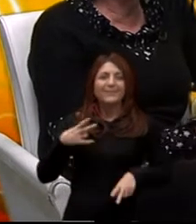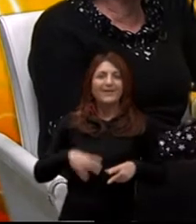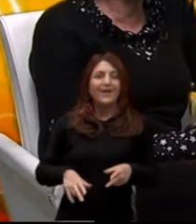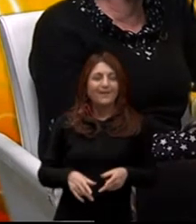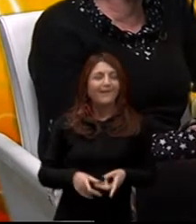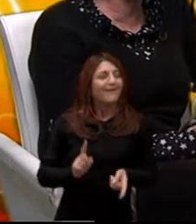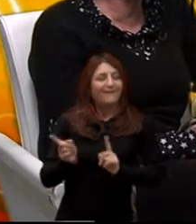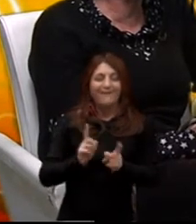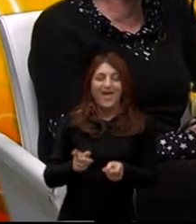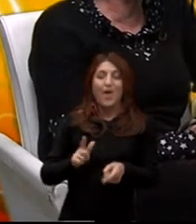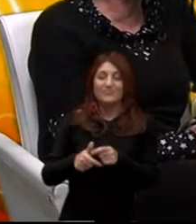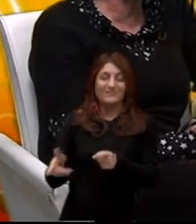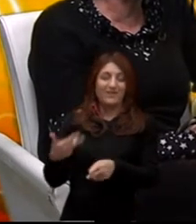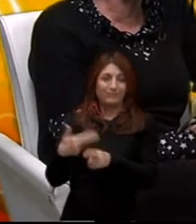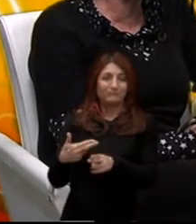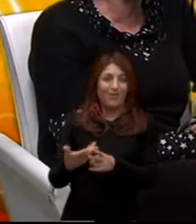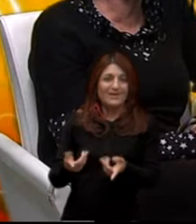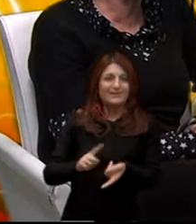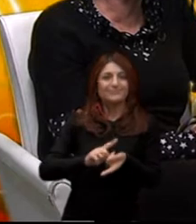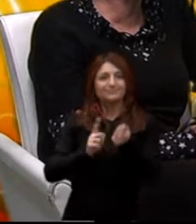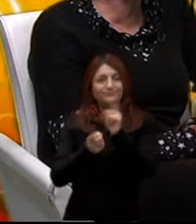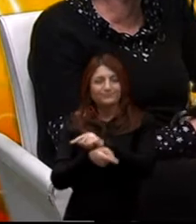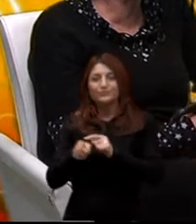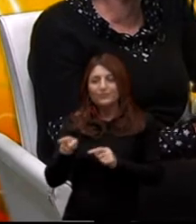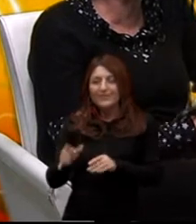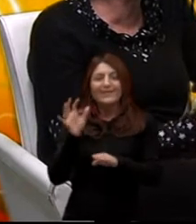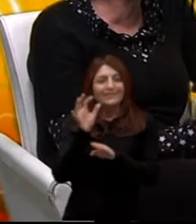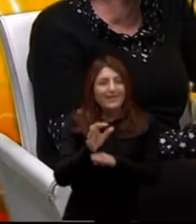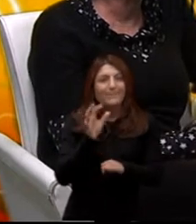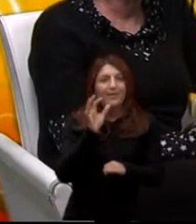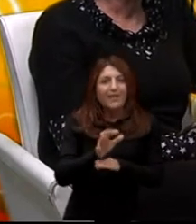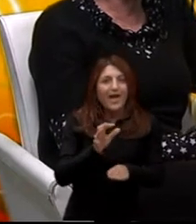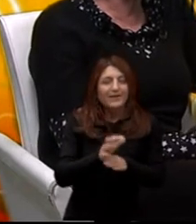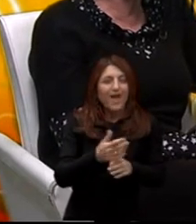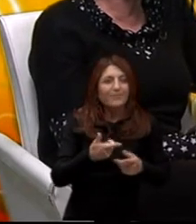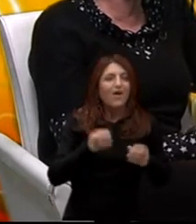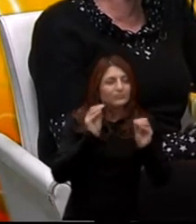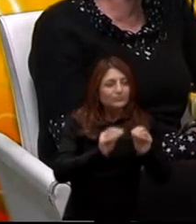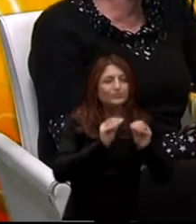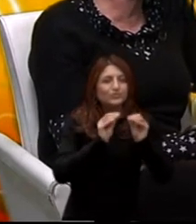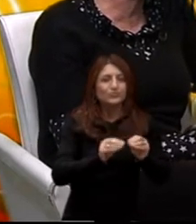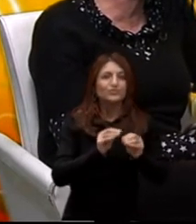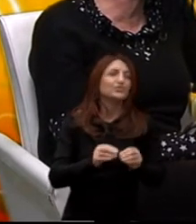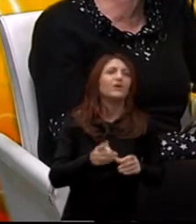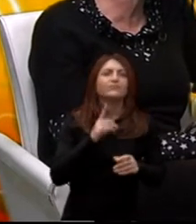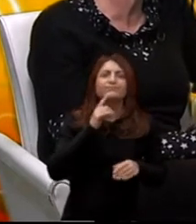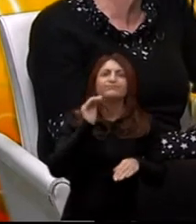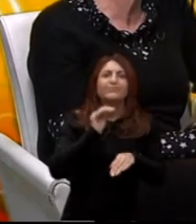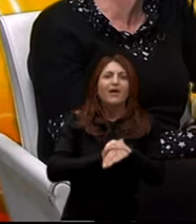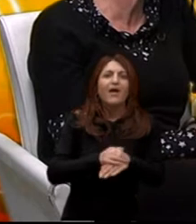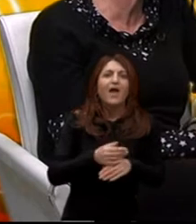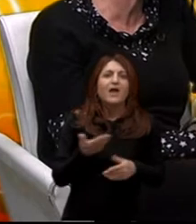E onda ta terapija senzoričke integracije zapravo pruža prvo detekciju na kojim